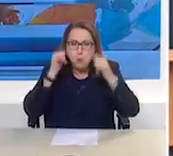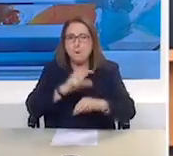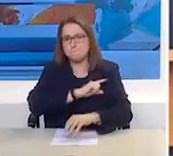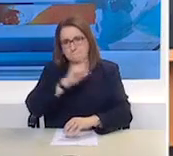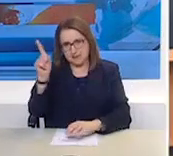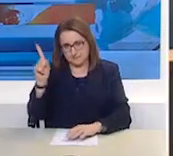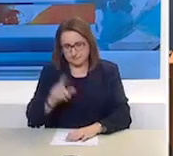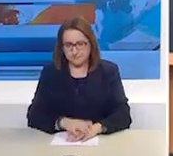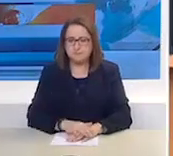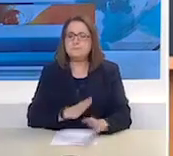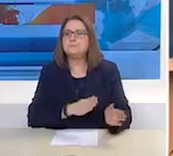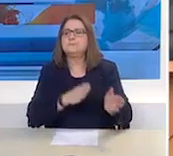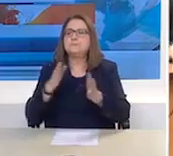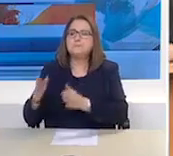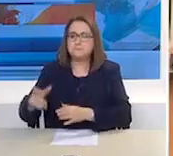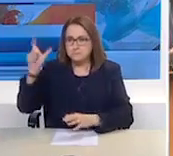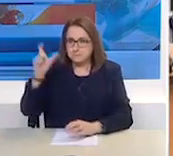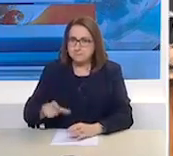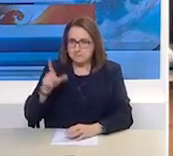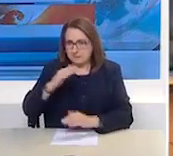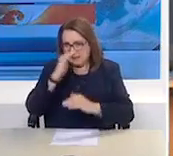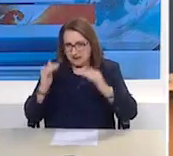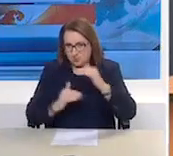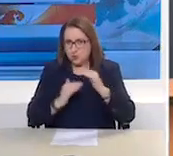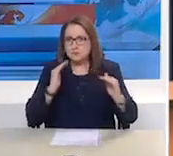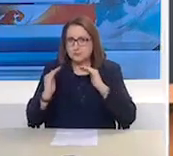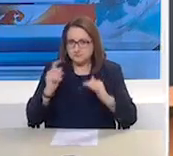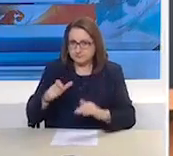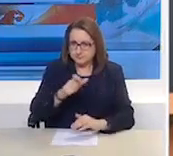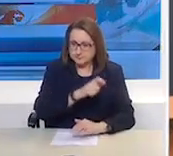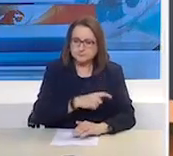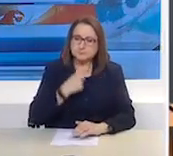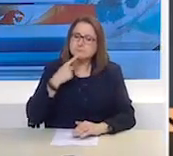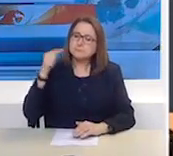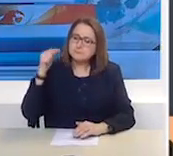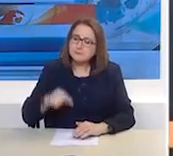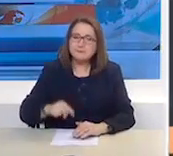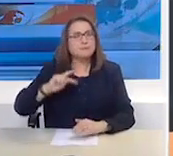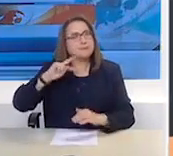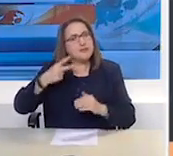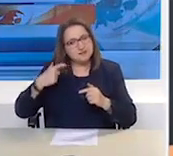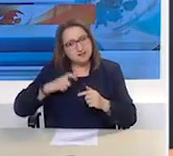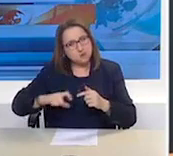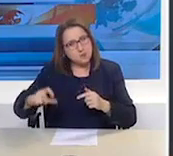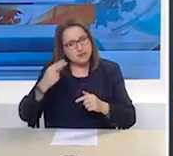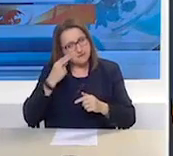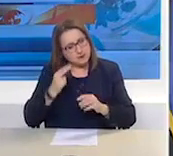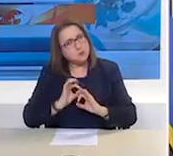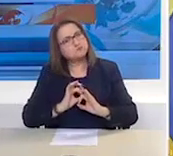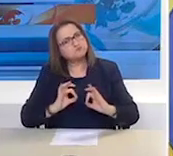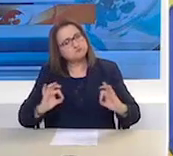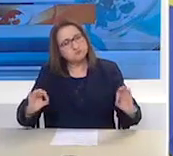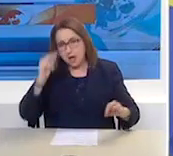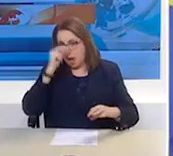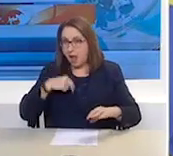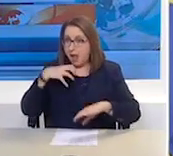Πολιτική Προστασία. Η δεύτερη φάση άρση των περιοριστικών μέτρων εξελίσσεται σε γενικές γραμμές ομαλά. Η εικόνα από τις εκκλησίες σήμερα ήταν πολύ